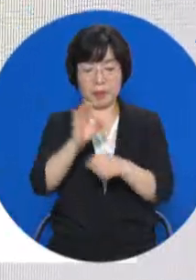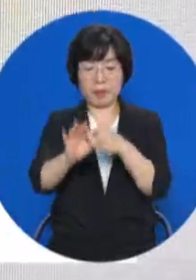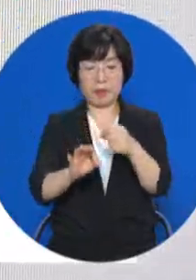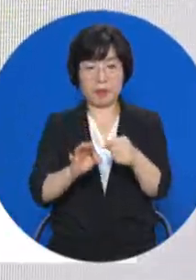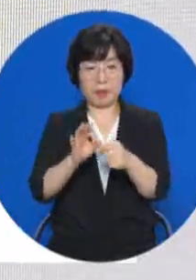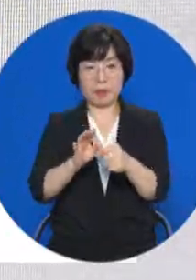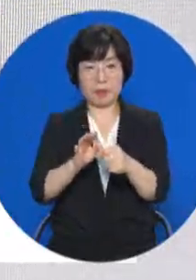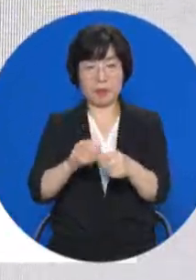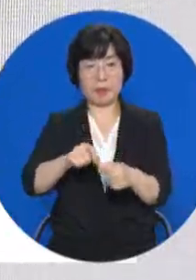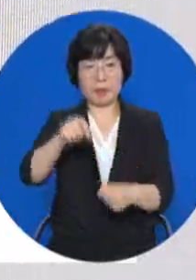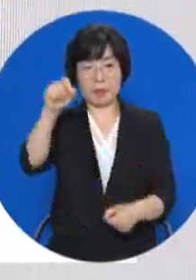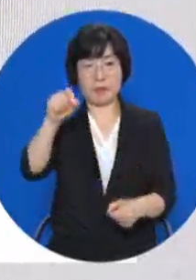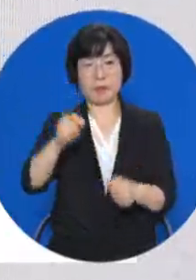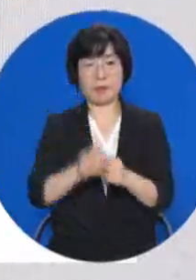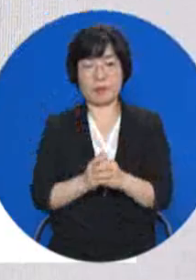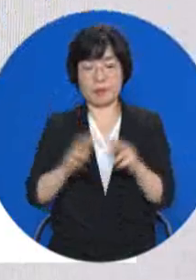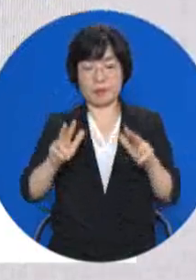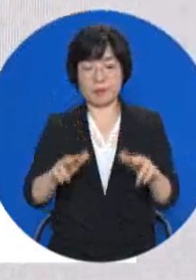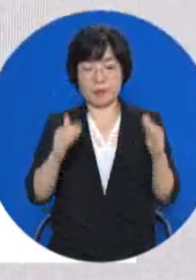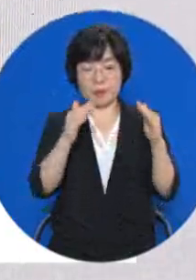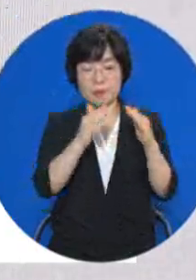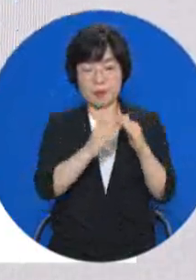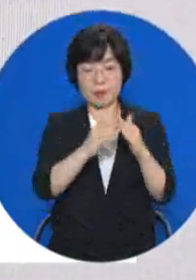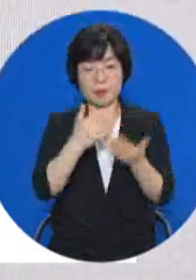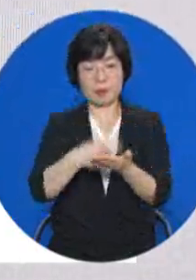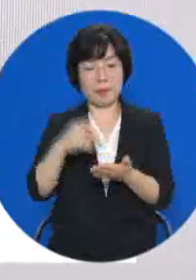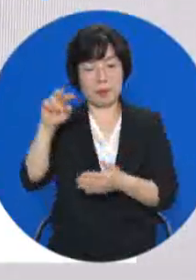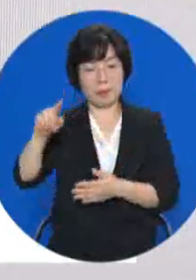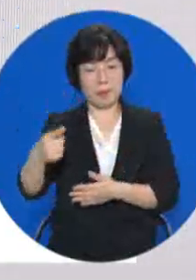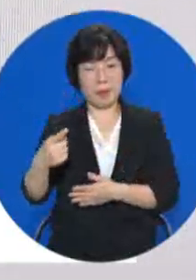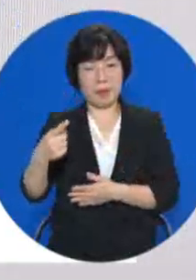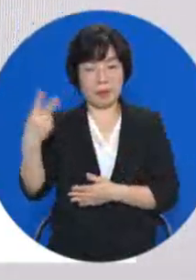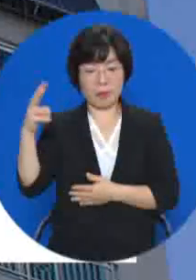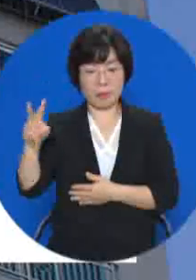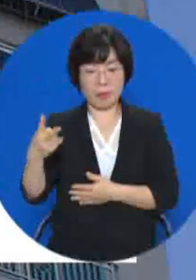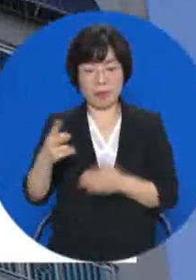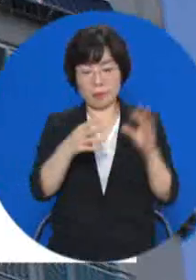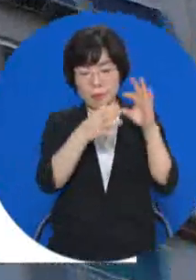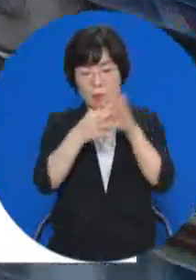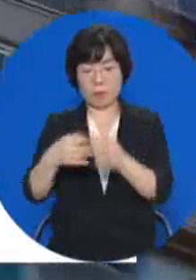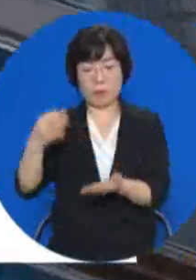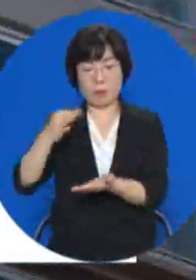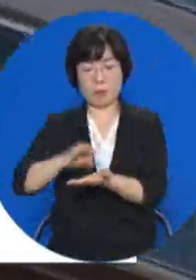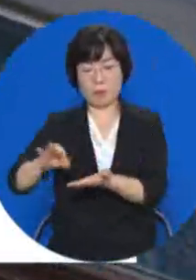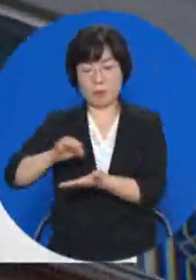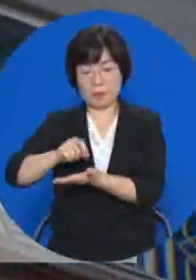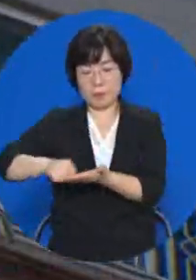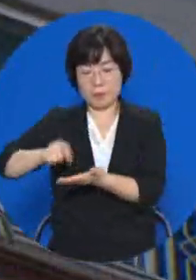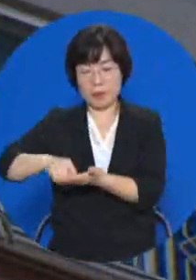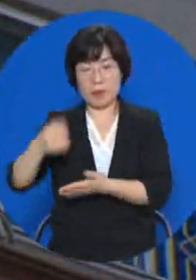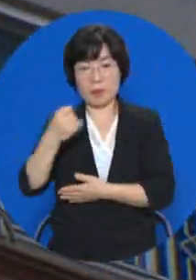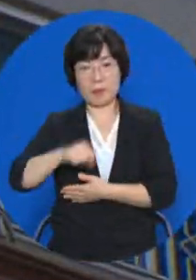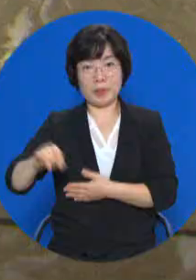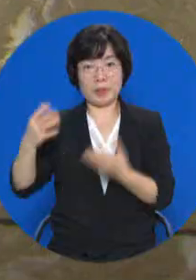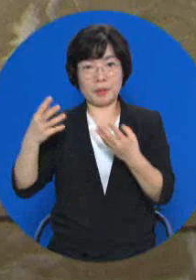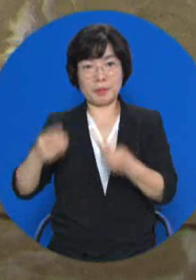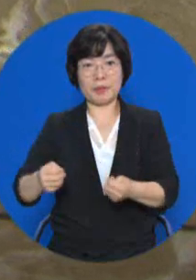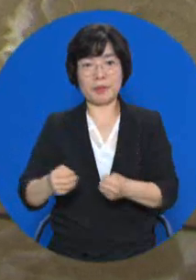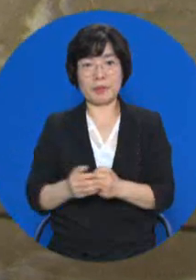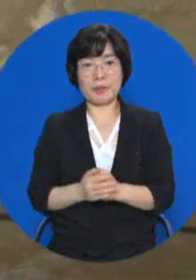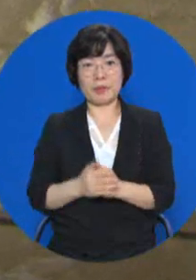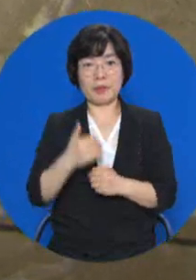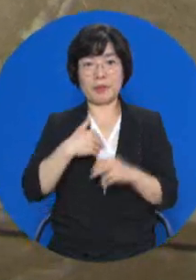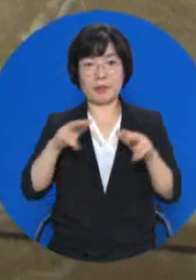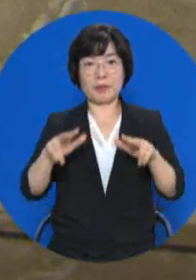2010년부터 시작됐는데 한 집당 수십에서 많게는 수백 건씩 수백 세대에서 발생하고 있다고 합니다. 제가